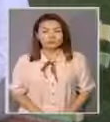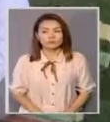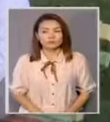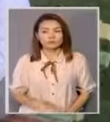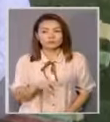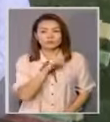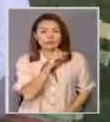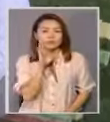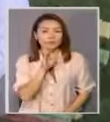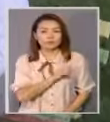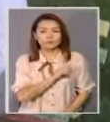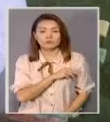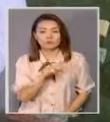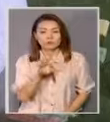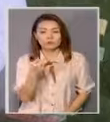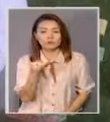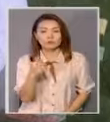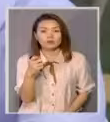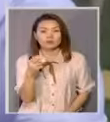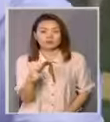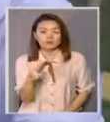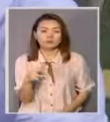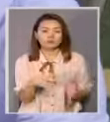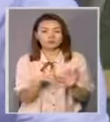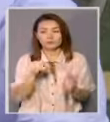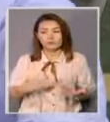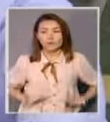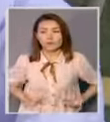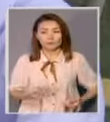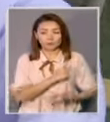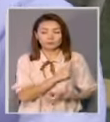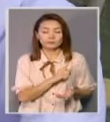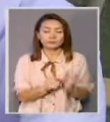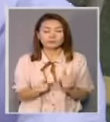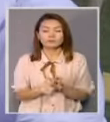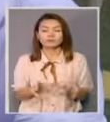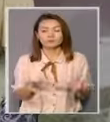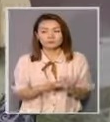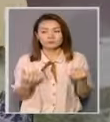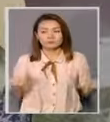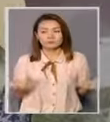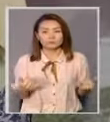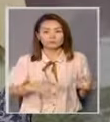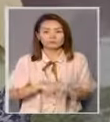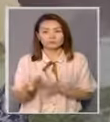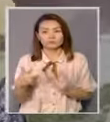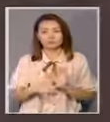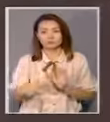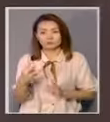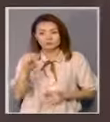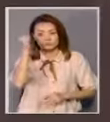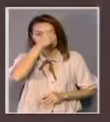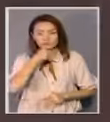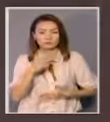Это мать-одиночка Тойган Есикенова. Она уже 9 лет живет одна. Пенсионерка, которой в этом году исполнилось 83